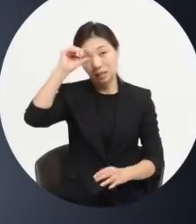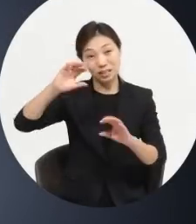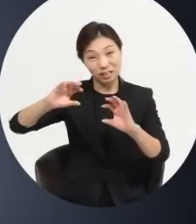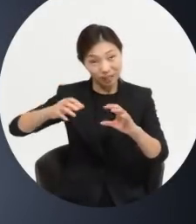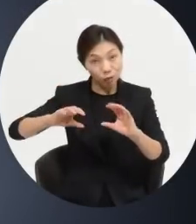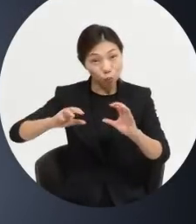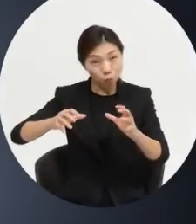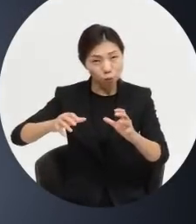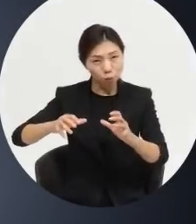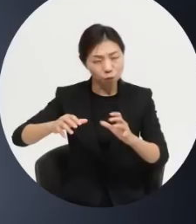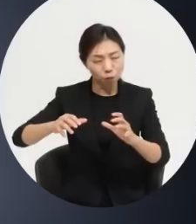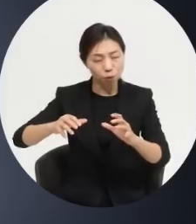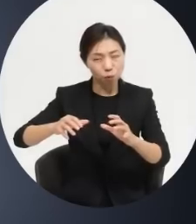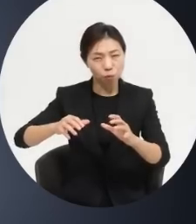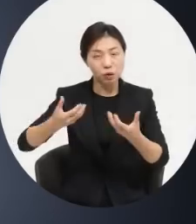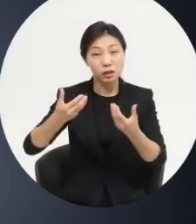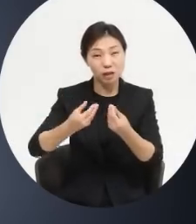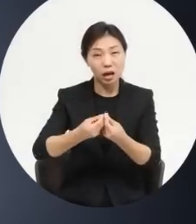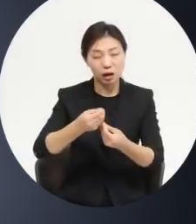초대를 받아가면,